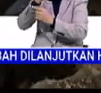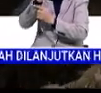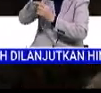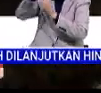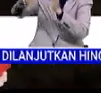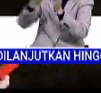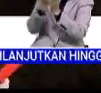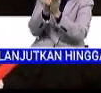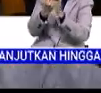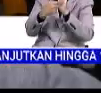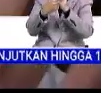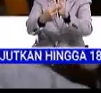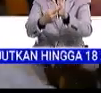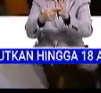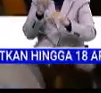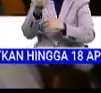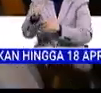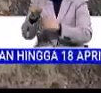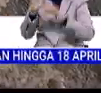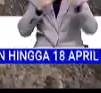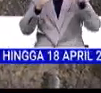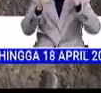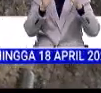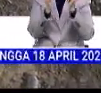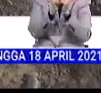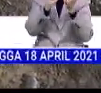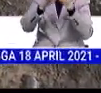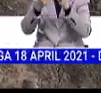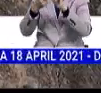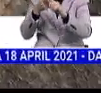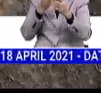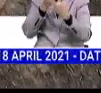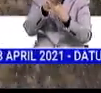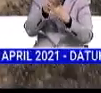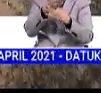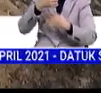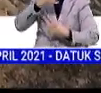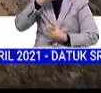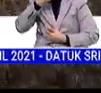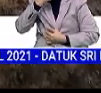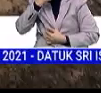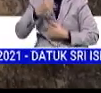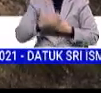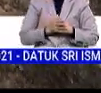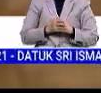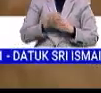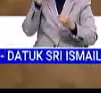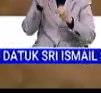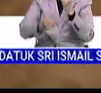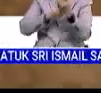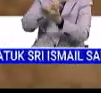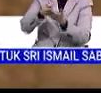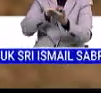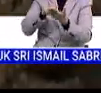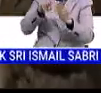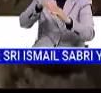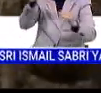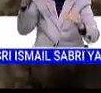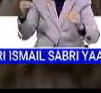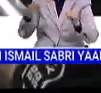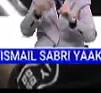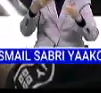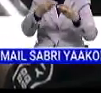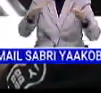jam menunjukkan Donaldson berkomunikasi dengan rakan-rakannya melalui walkie-talkie. Video berakhir dengan Donaldson keluar dari